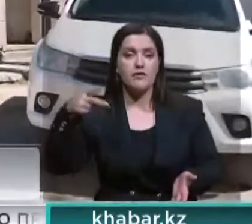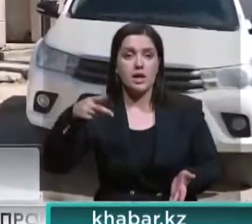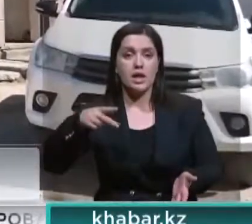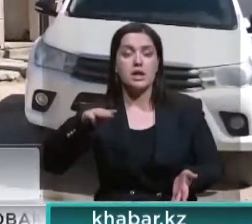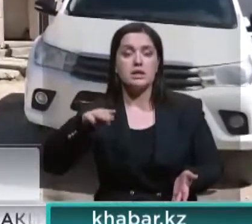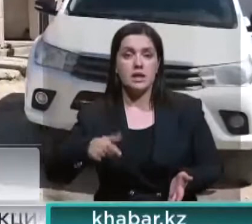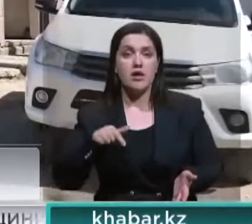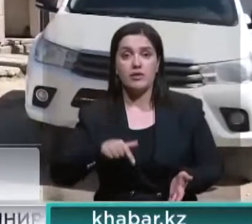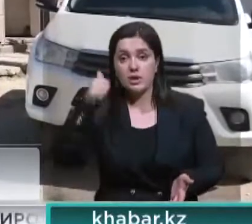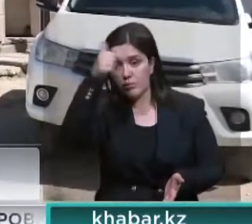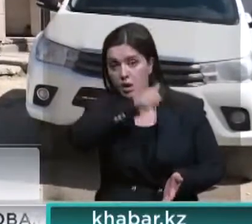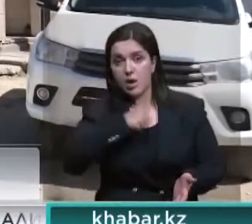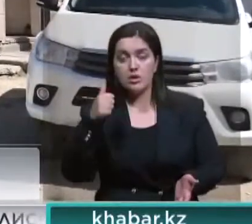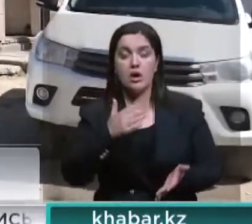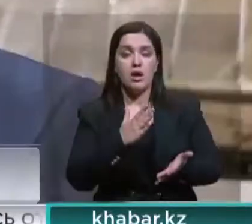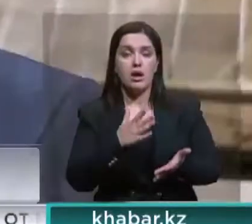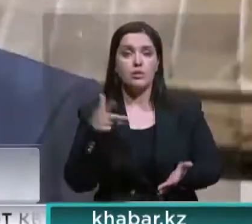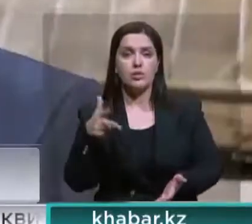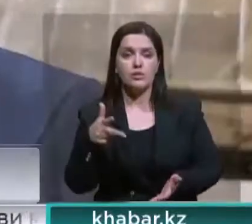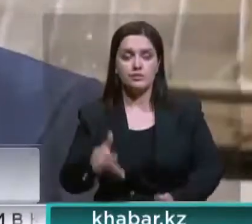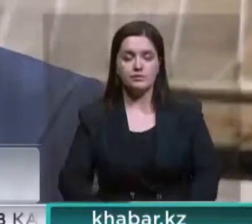то в этом стоимость доходит до 3.